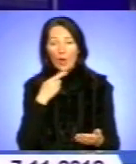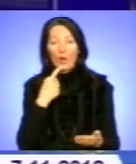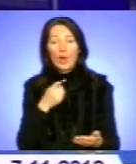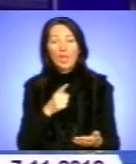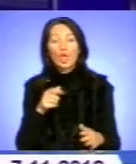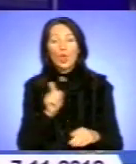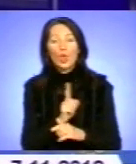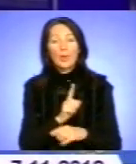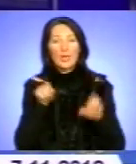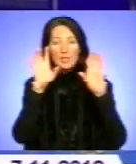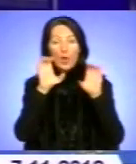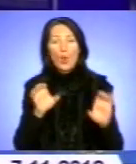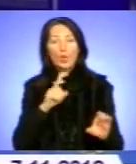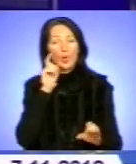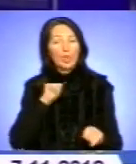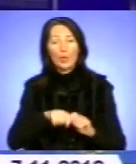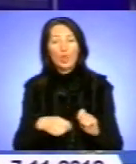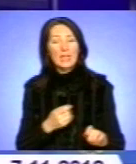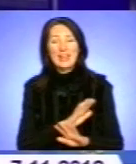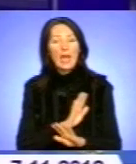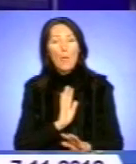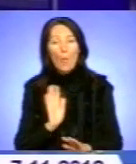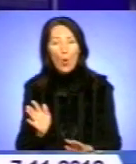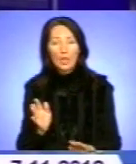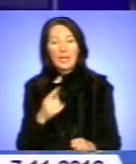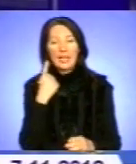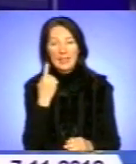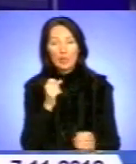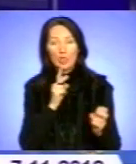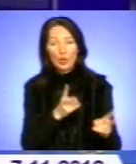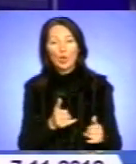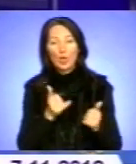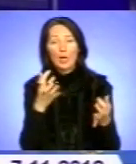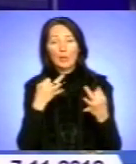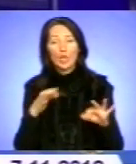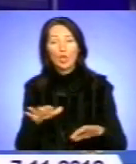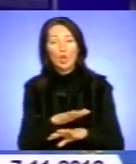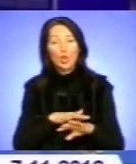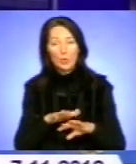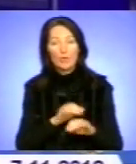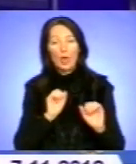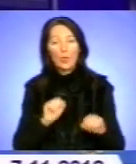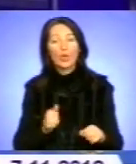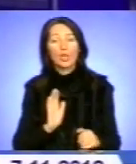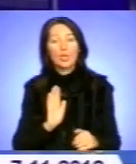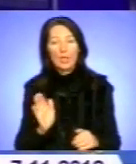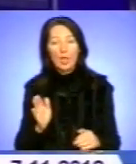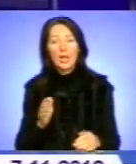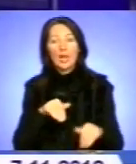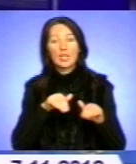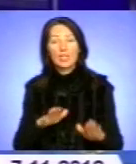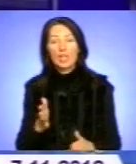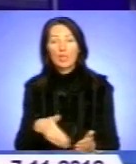закони України під час виборів порушені не були. А єдиною загрозою для демократичного суспільства може стати рішення